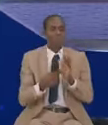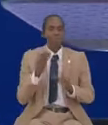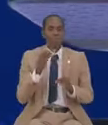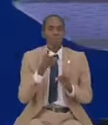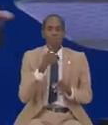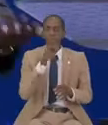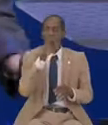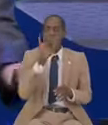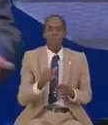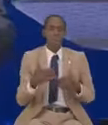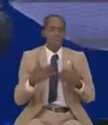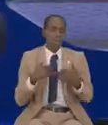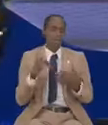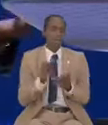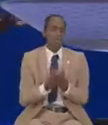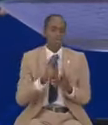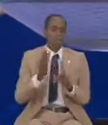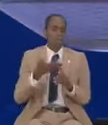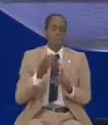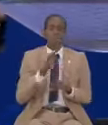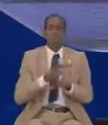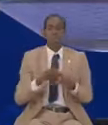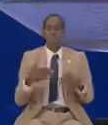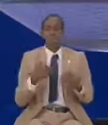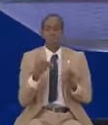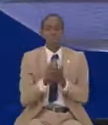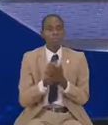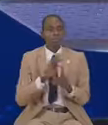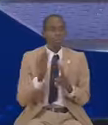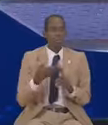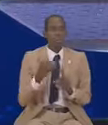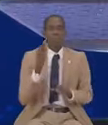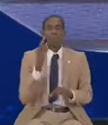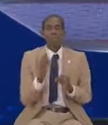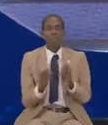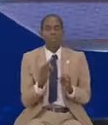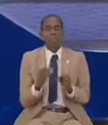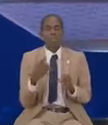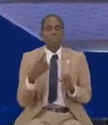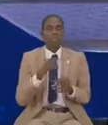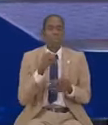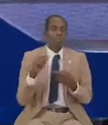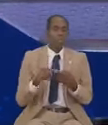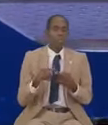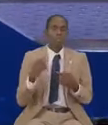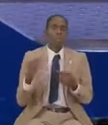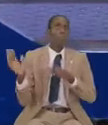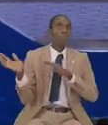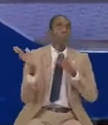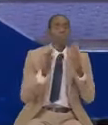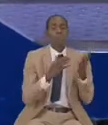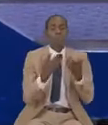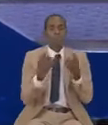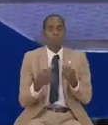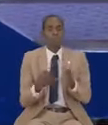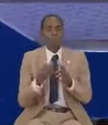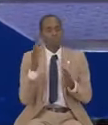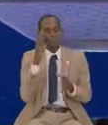conviction si tu n'as pas la conviction lorsque le vent souffle cela va t'emporter la direction à la direction